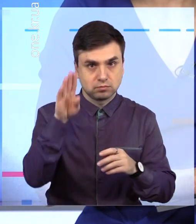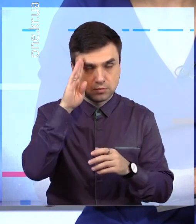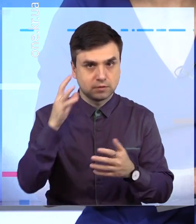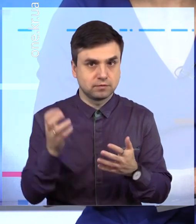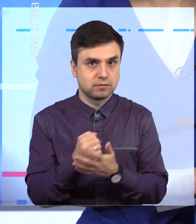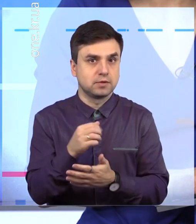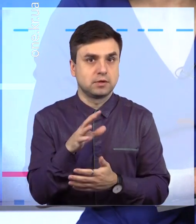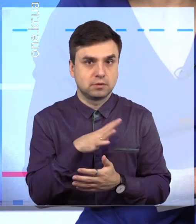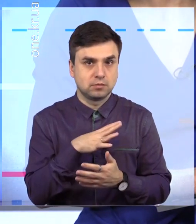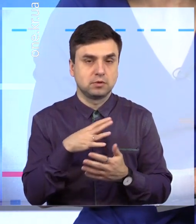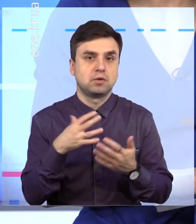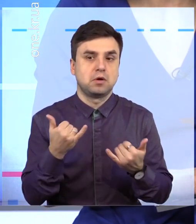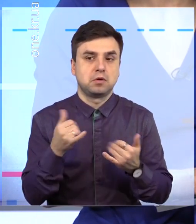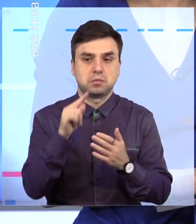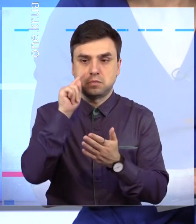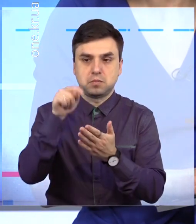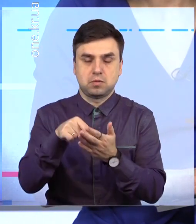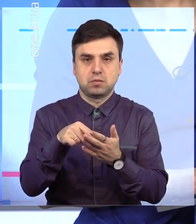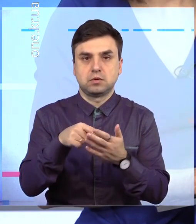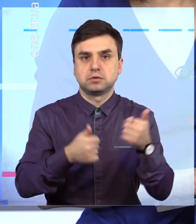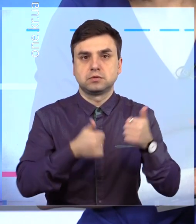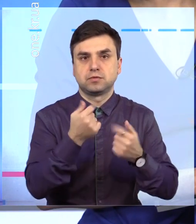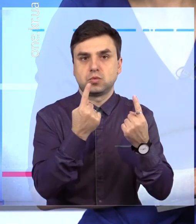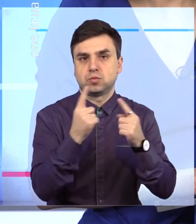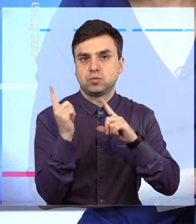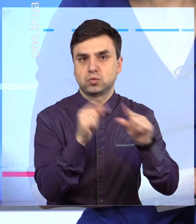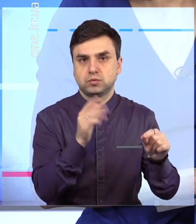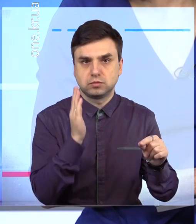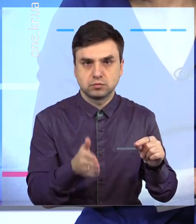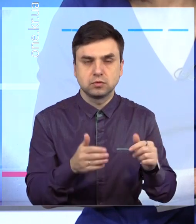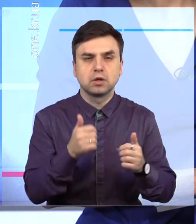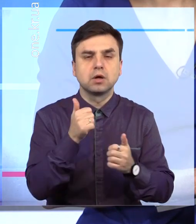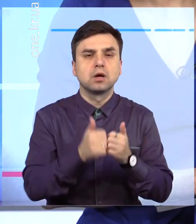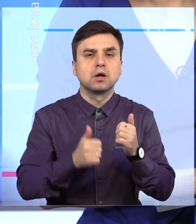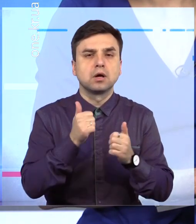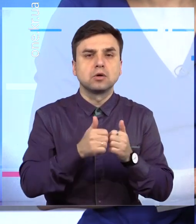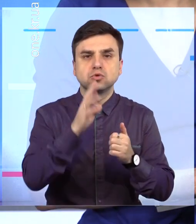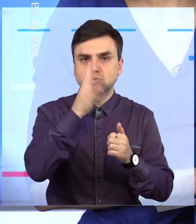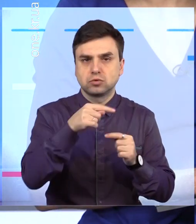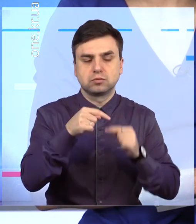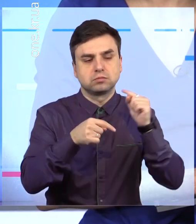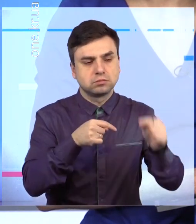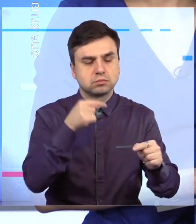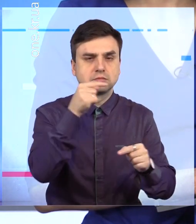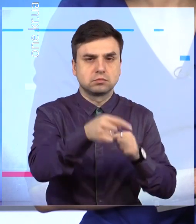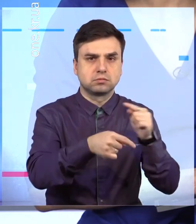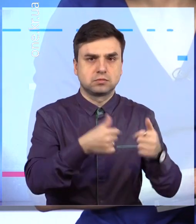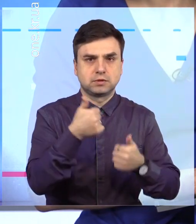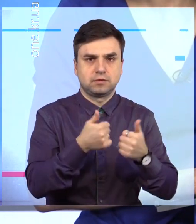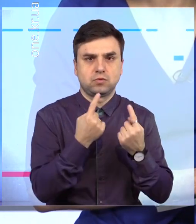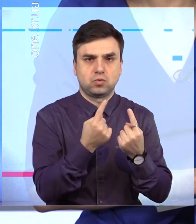видів спорту, які не входять до програми Олімпійських ігор та відбуваються кожні 4 роки. У змаганнях візьмуть участь понад